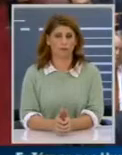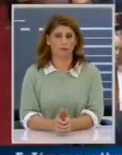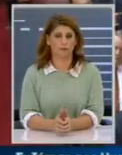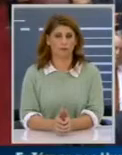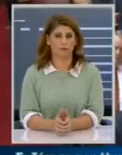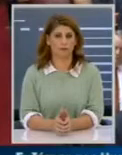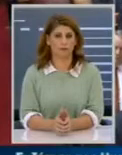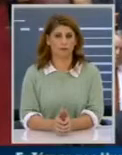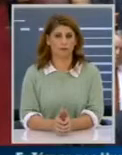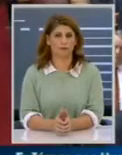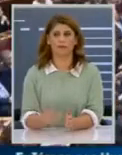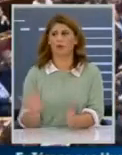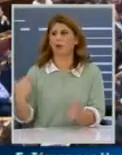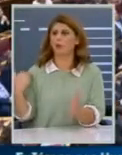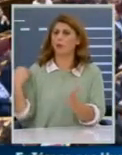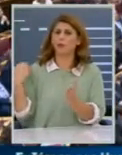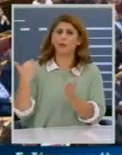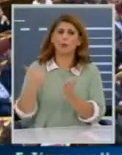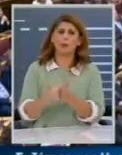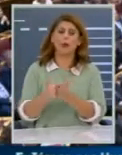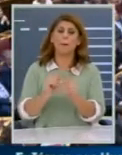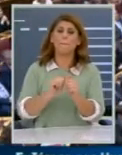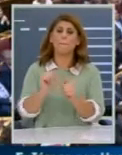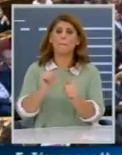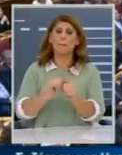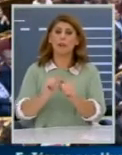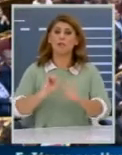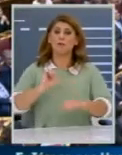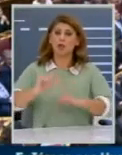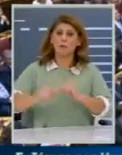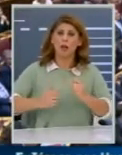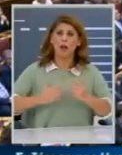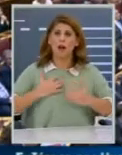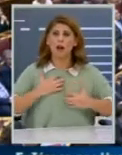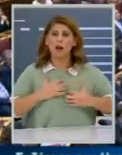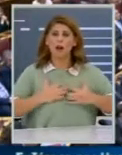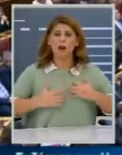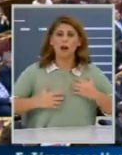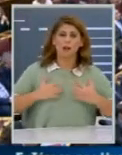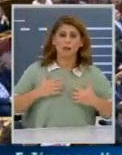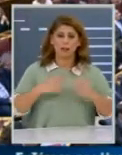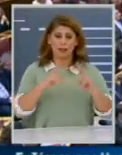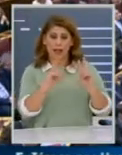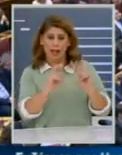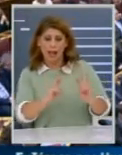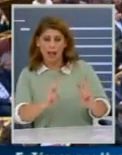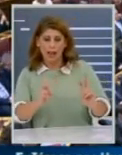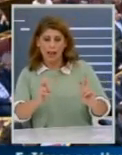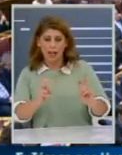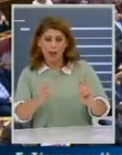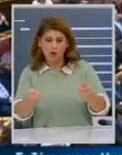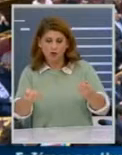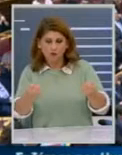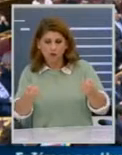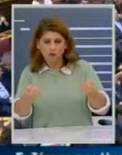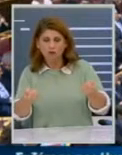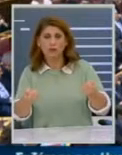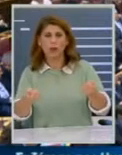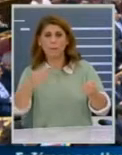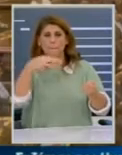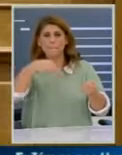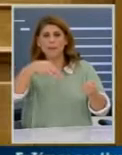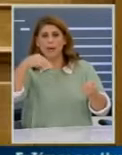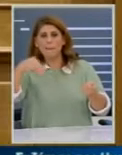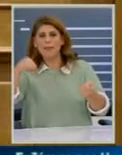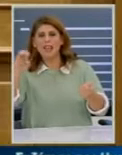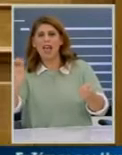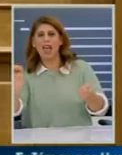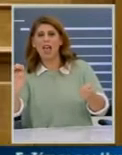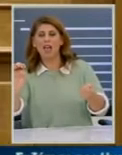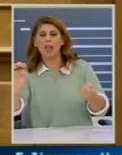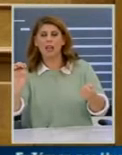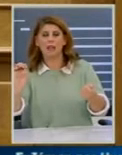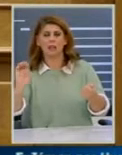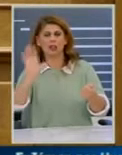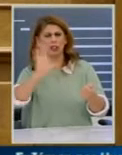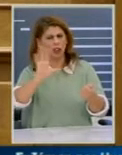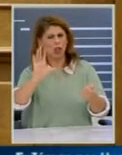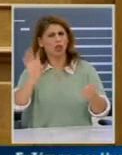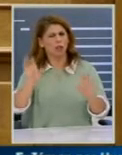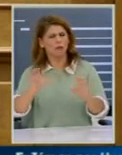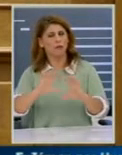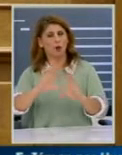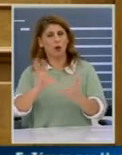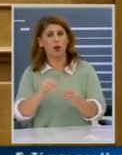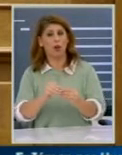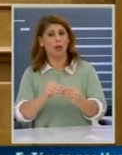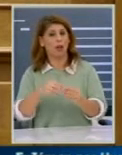Εδώ και μήνες προσπαθείτε αγωνιωδώς να ελέγξετε τα μέσα μαζικής ενημέρωσης. Το αποδείξατε